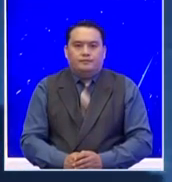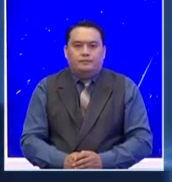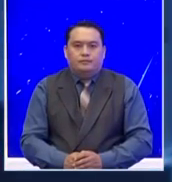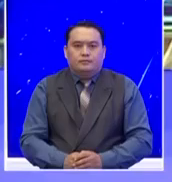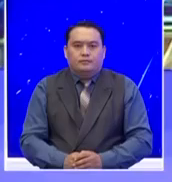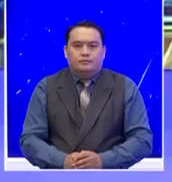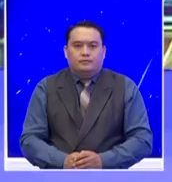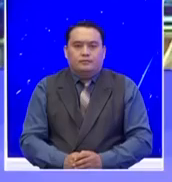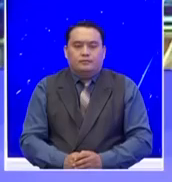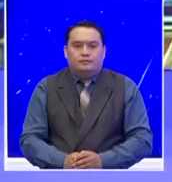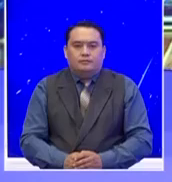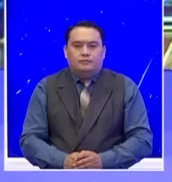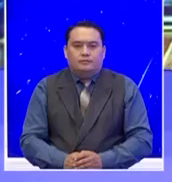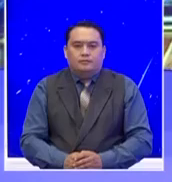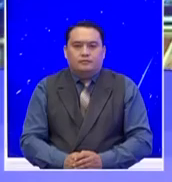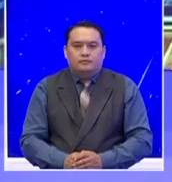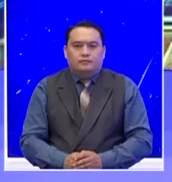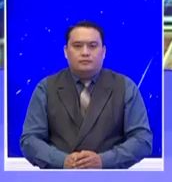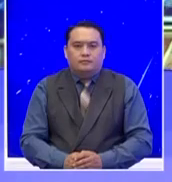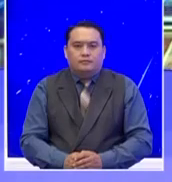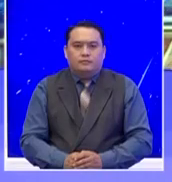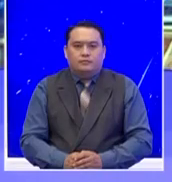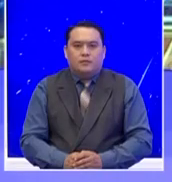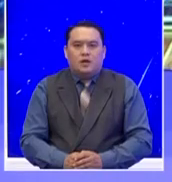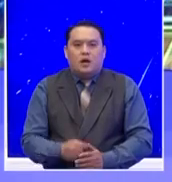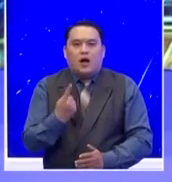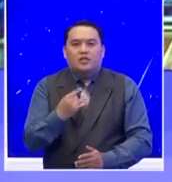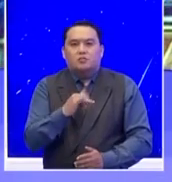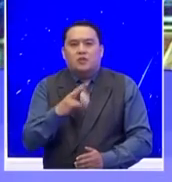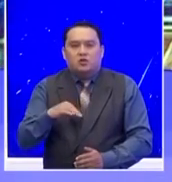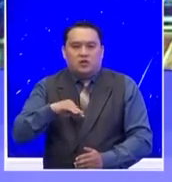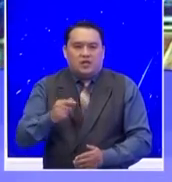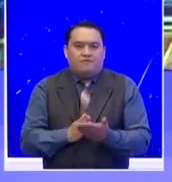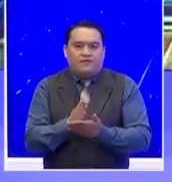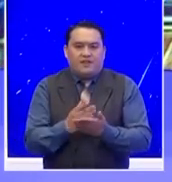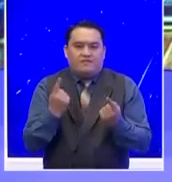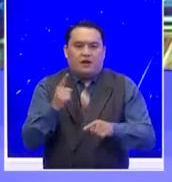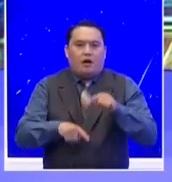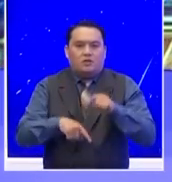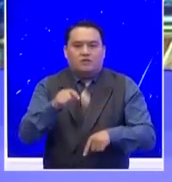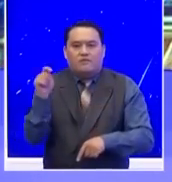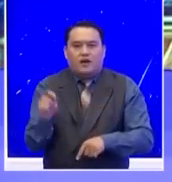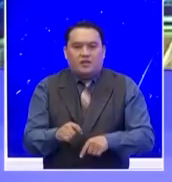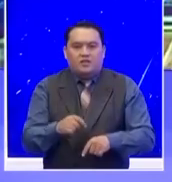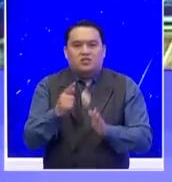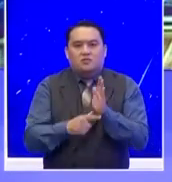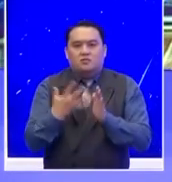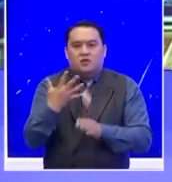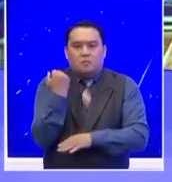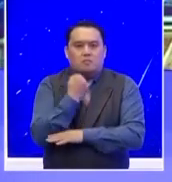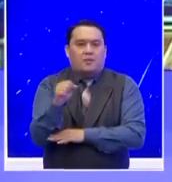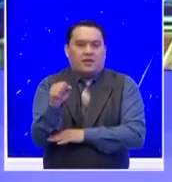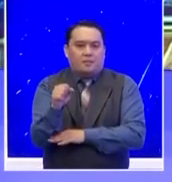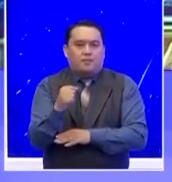Капшыгай. К другим темам. По 1 миллиону тенге получат ветераны Великой Отечественной войны к 75-летию